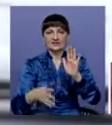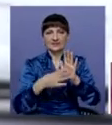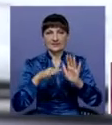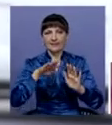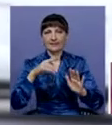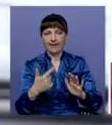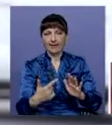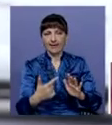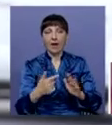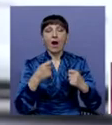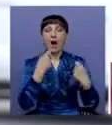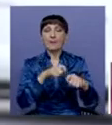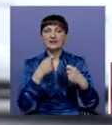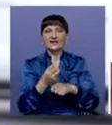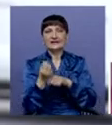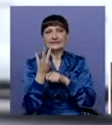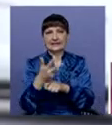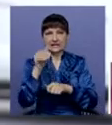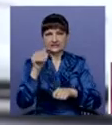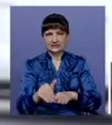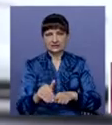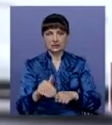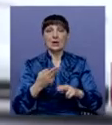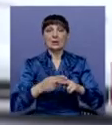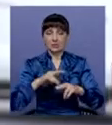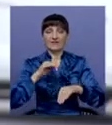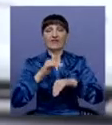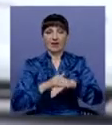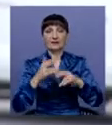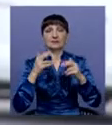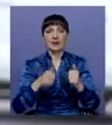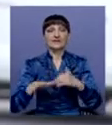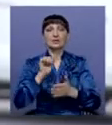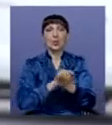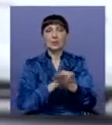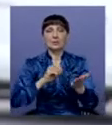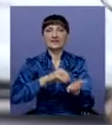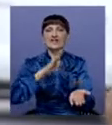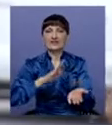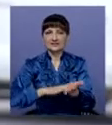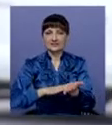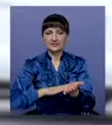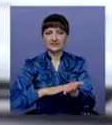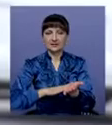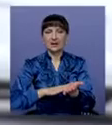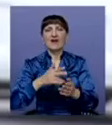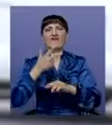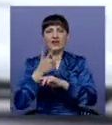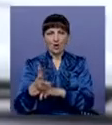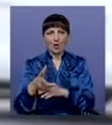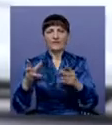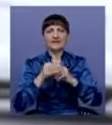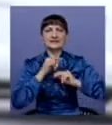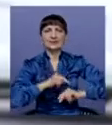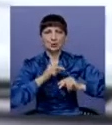тенге, а продавали его за 13 тысяч. То есть такие были факты. Все эти материалы были зафиксированы. Это видеофиксация. Вместе с